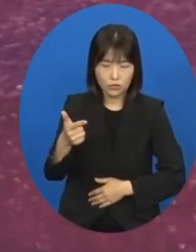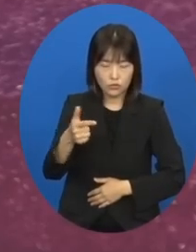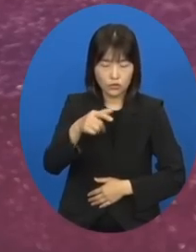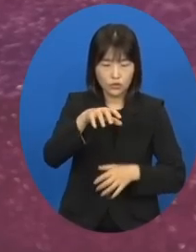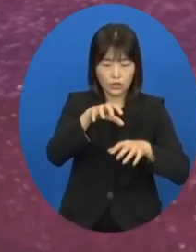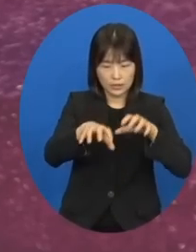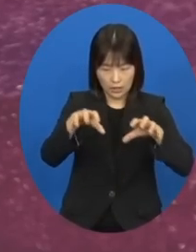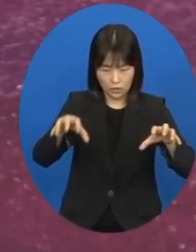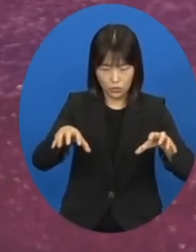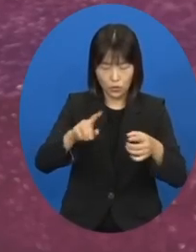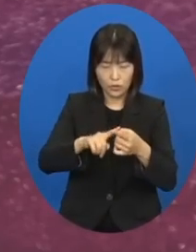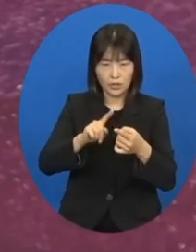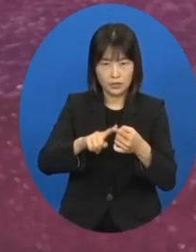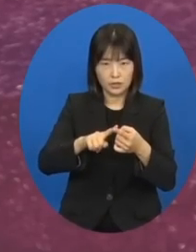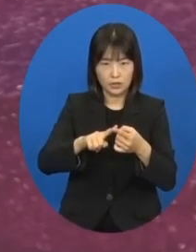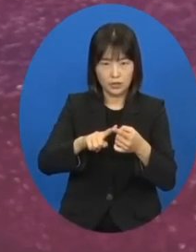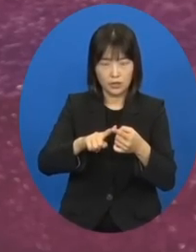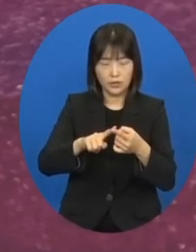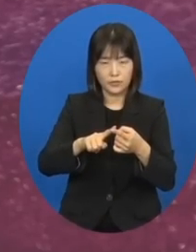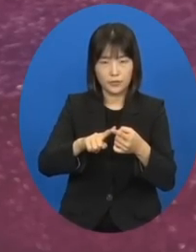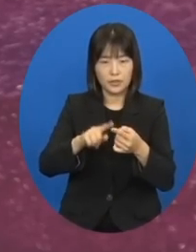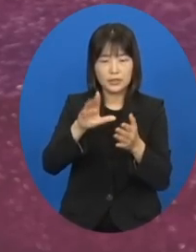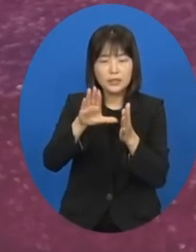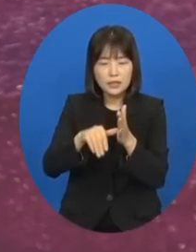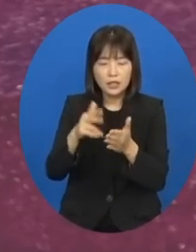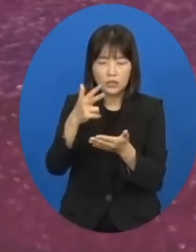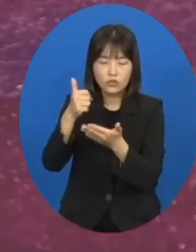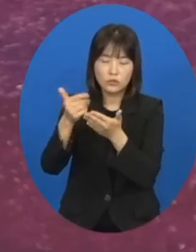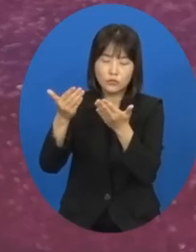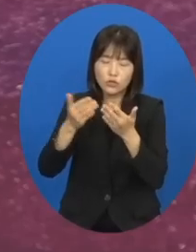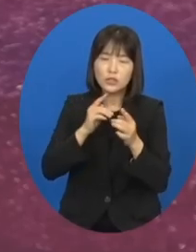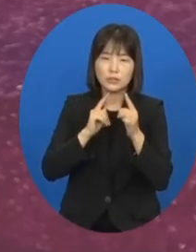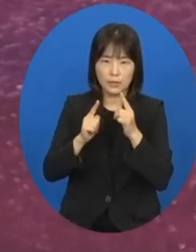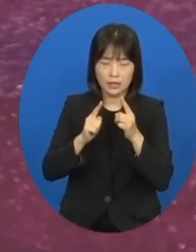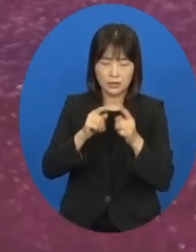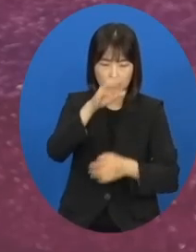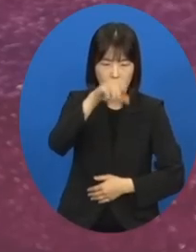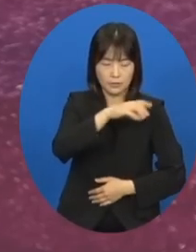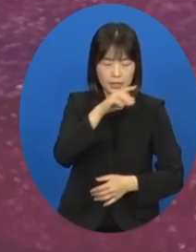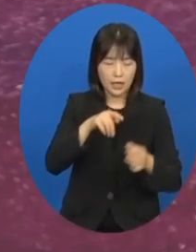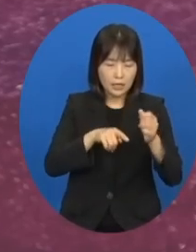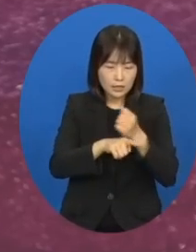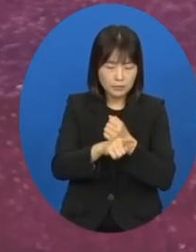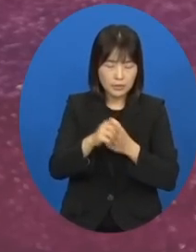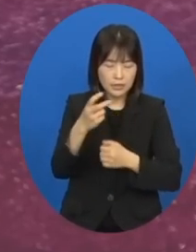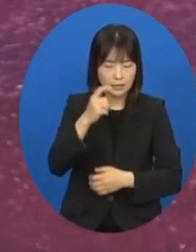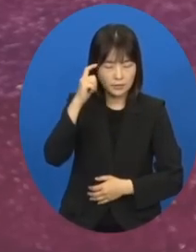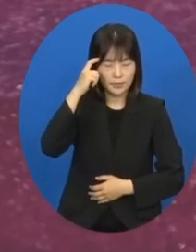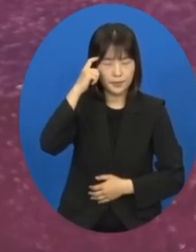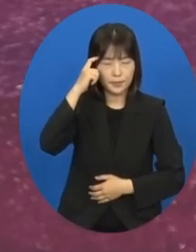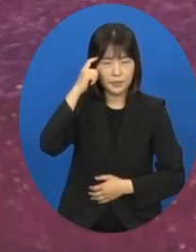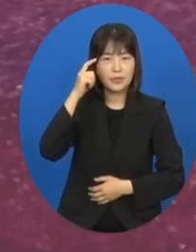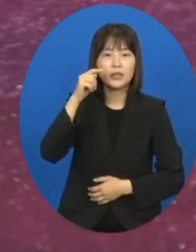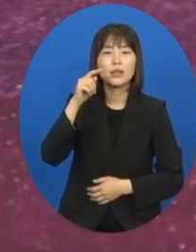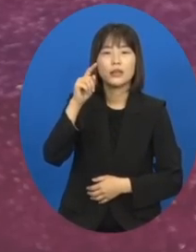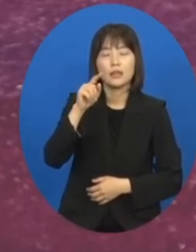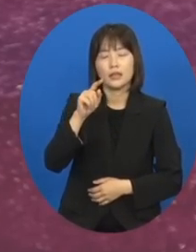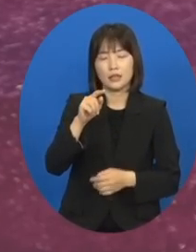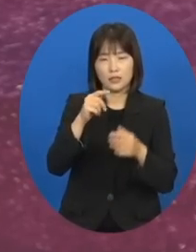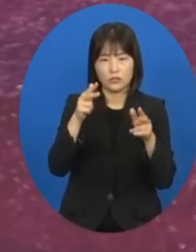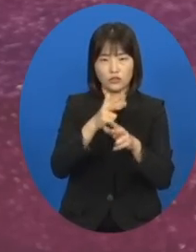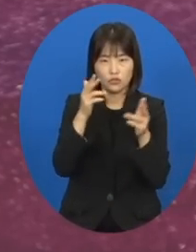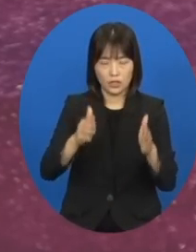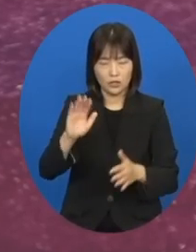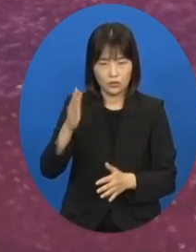돌아가면서 그때 주님이 주셨던 말씀과 십자가의 의미를 되새겨보는 한 주를 여러분 보내시게 될